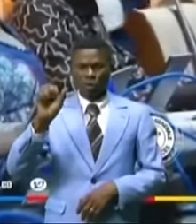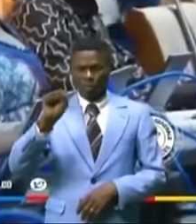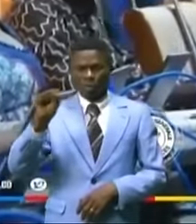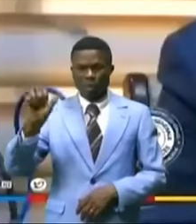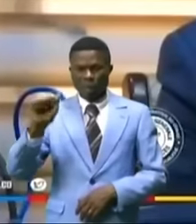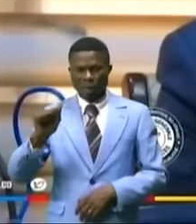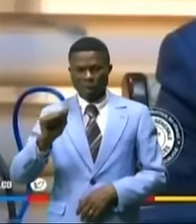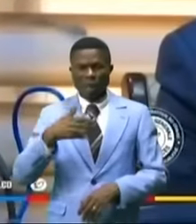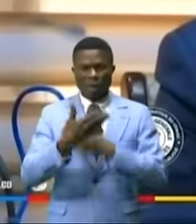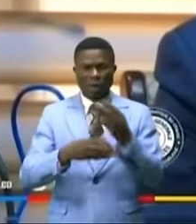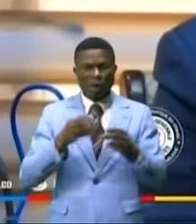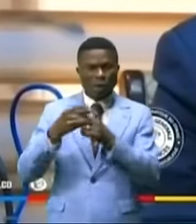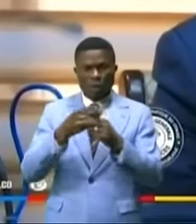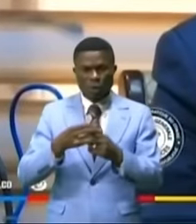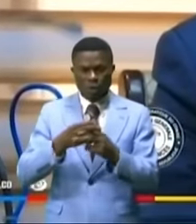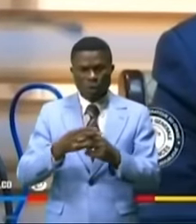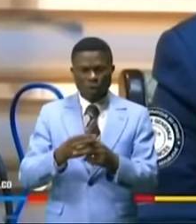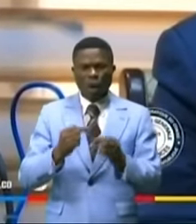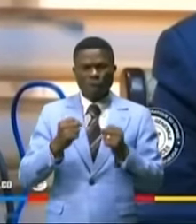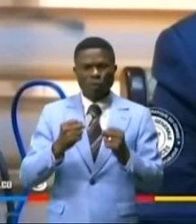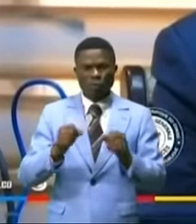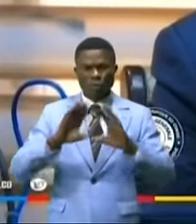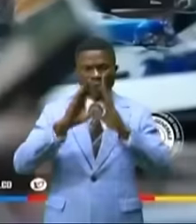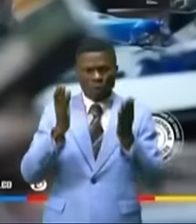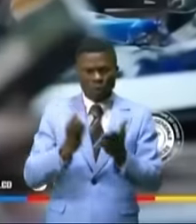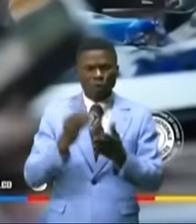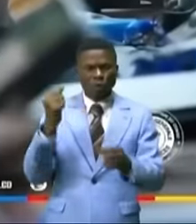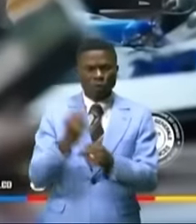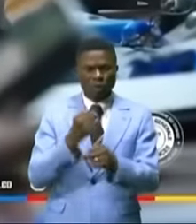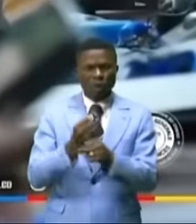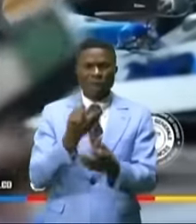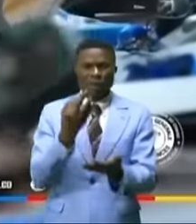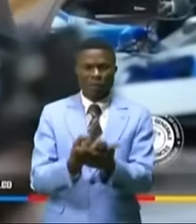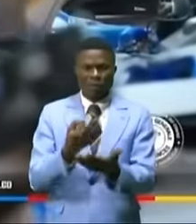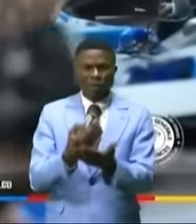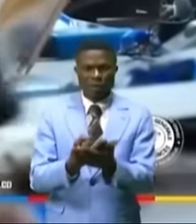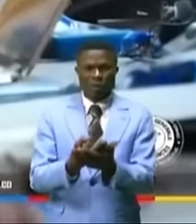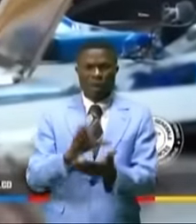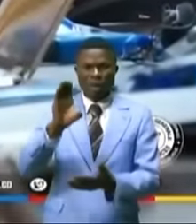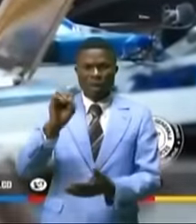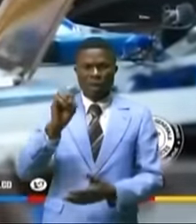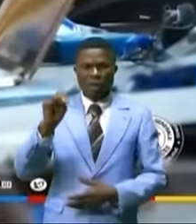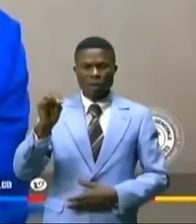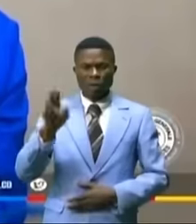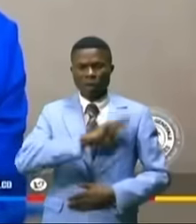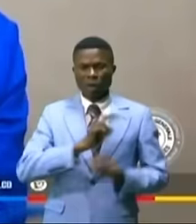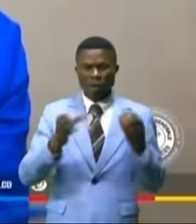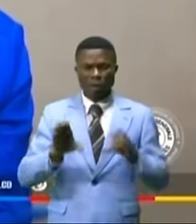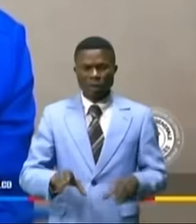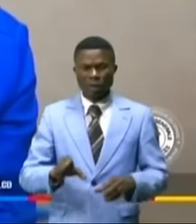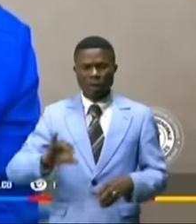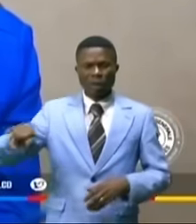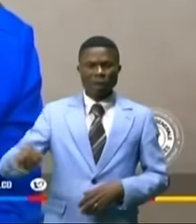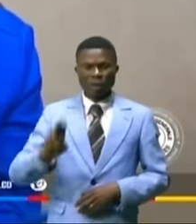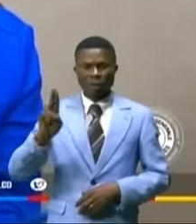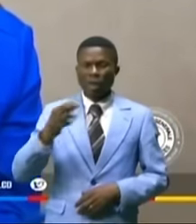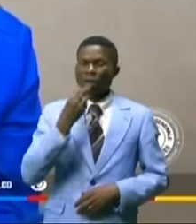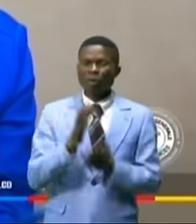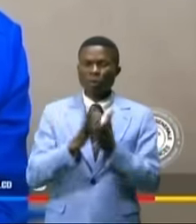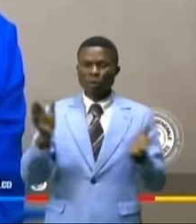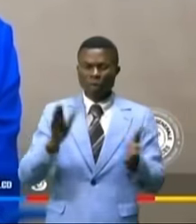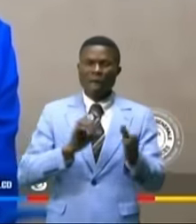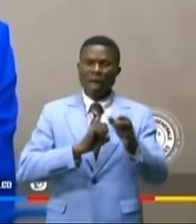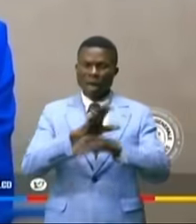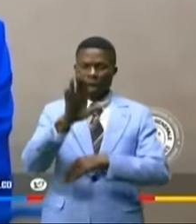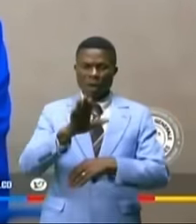procéder à une surveillance accrue de toutes les opérations financières de la CONAC RDC. Jules Alinguété a promis